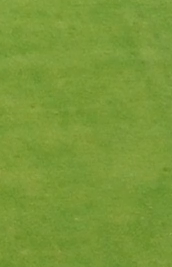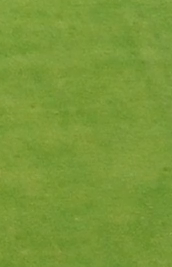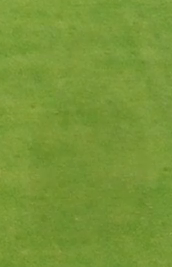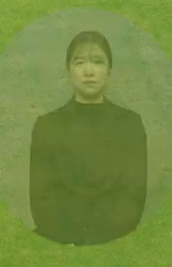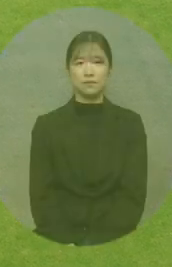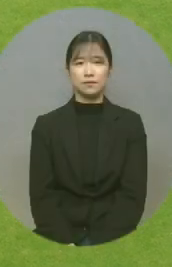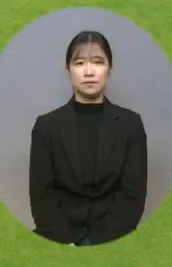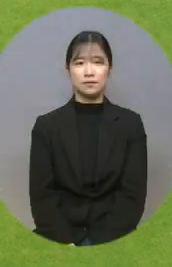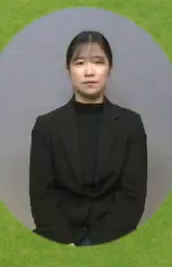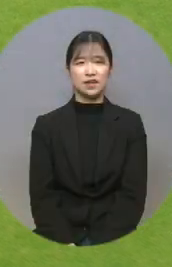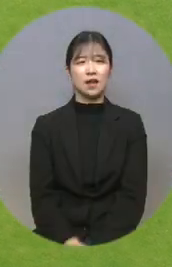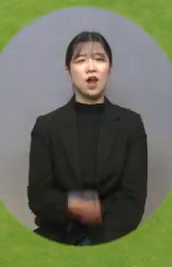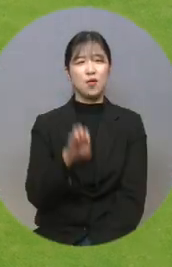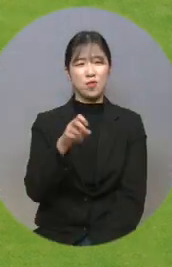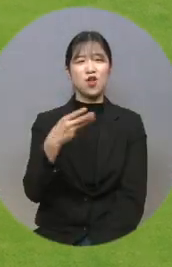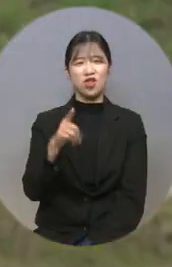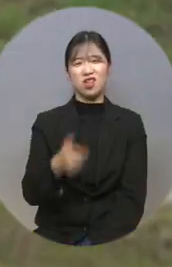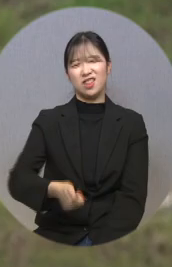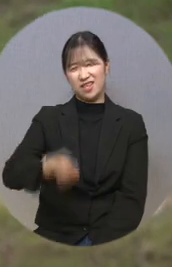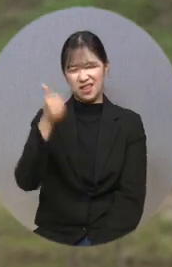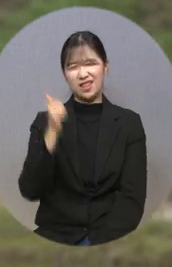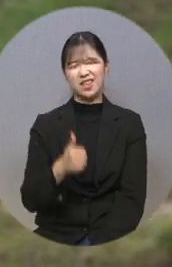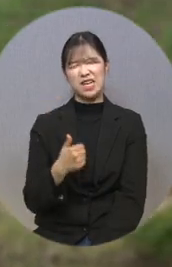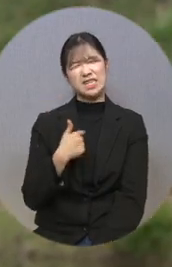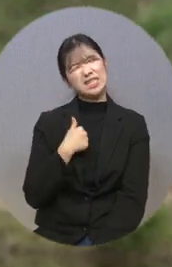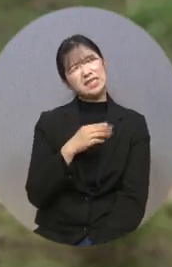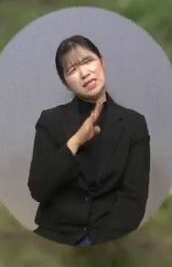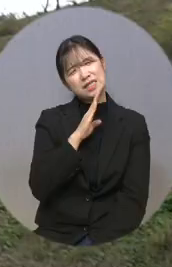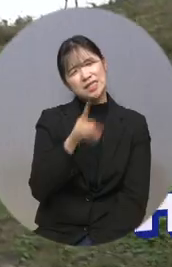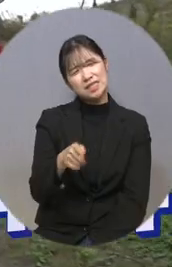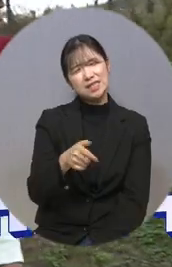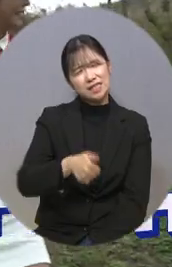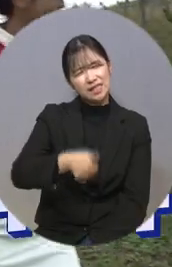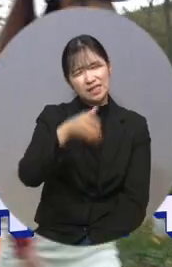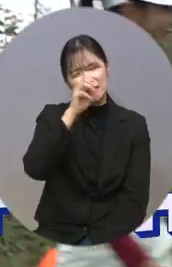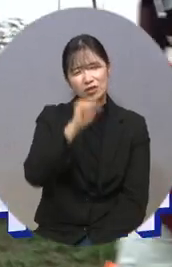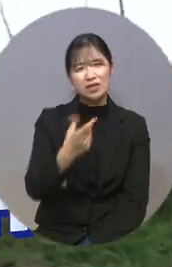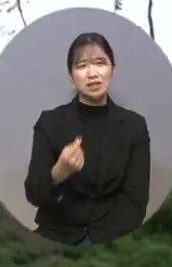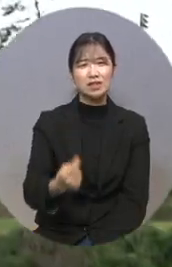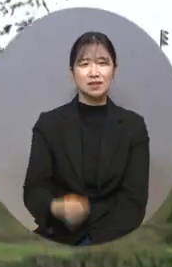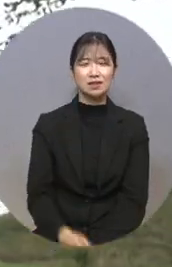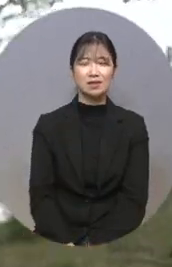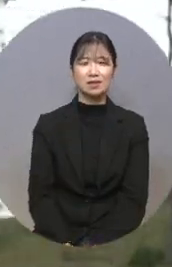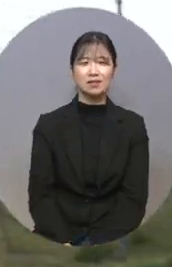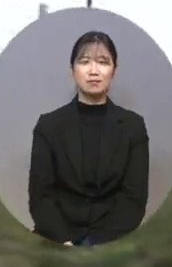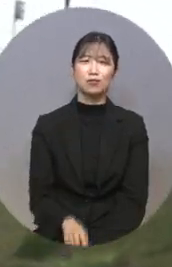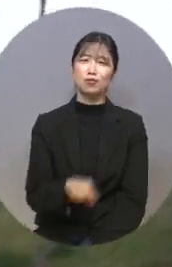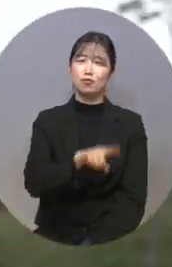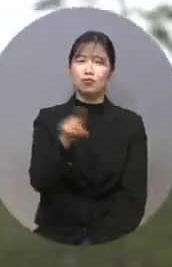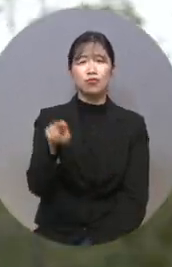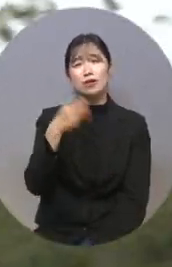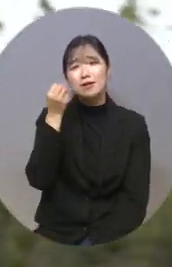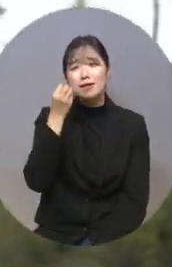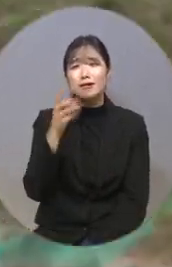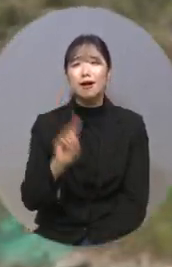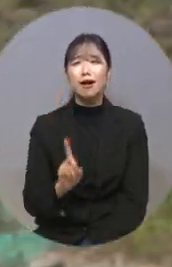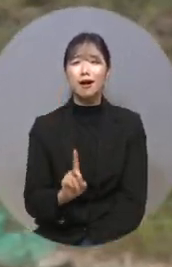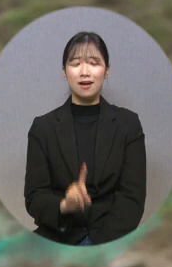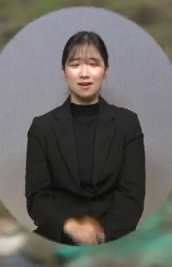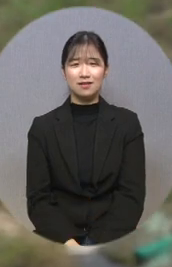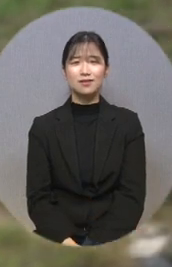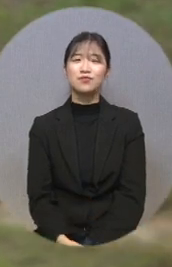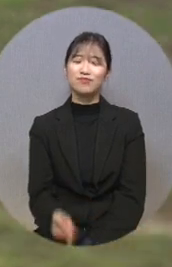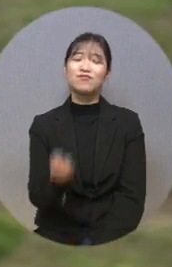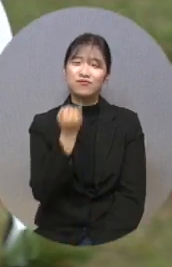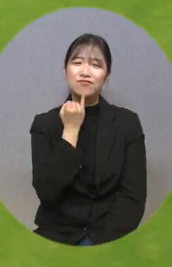퍼터가 났다, 양. 퍼터 할 걸, 그냥. 아니, 진짜, 이 진격의 사람들이 왜 이러냐?